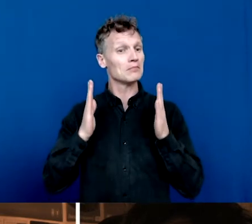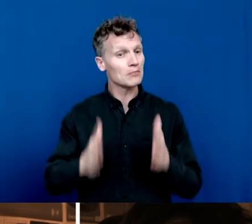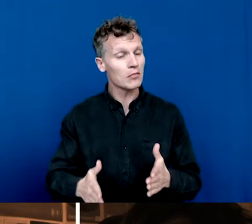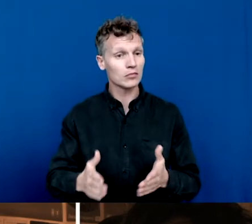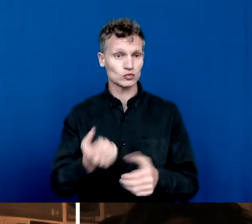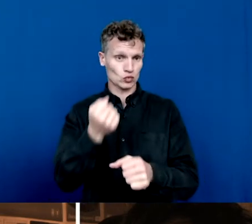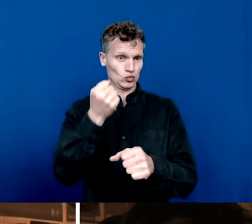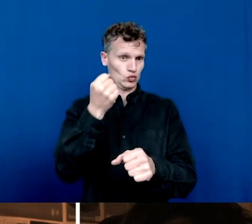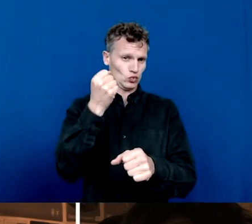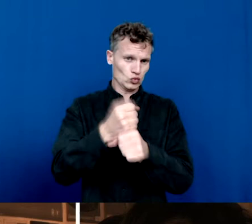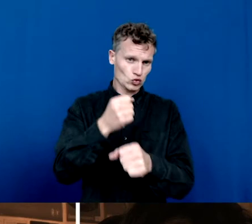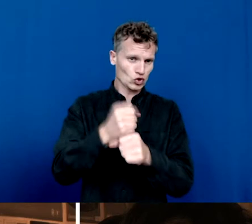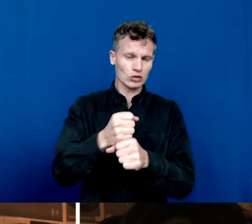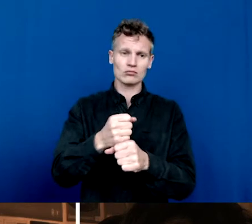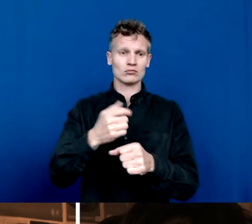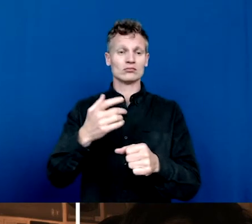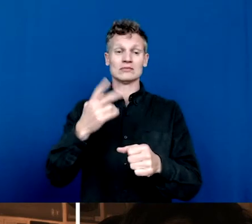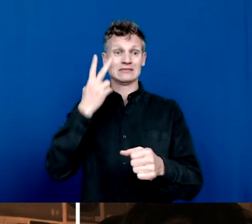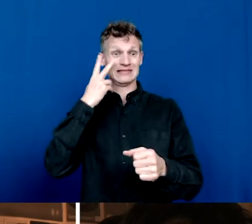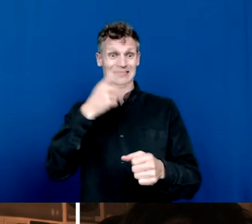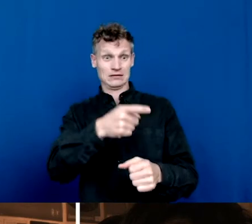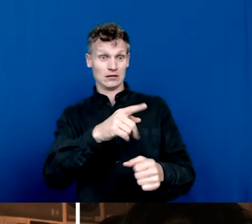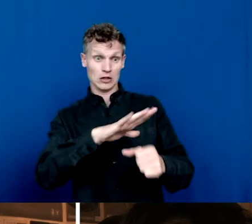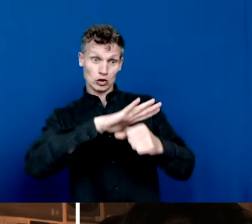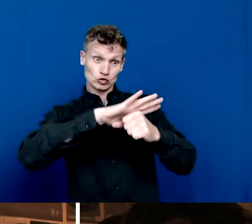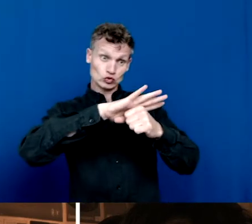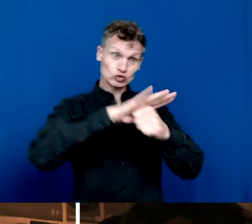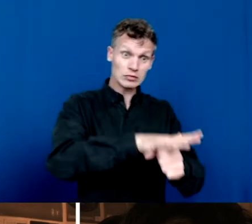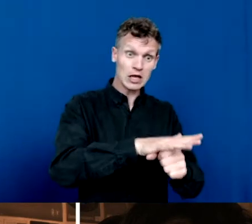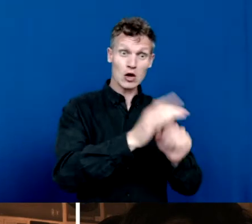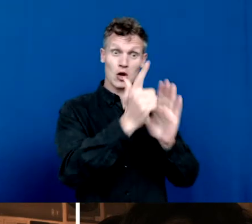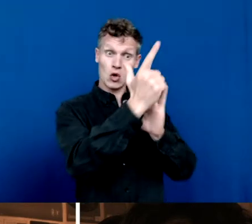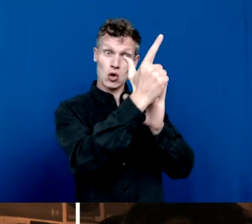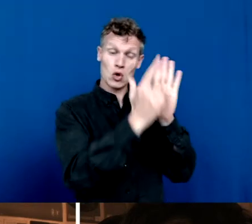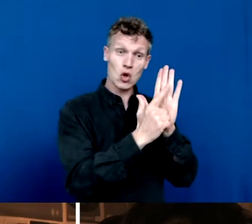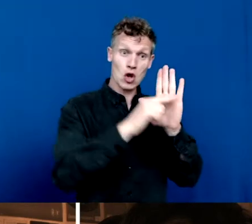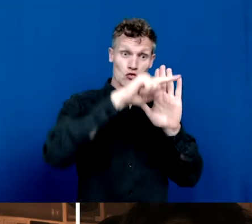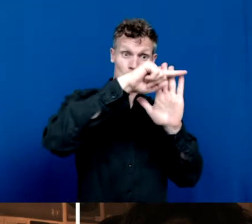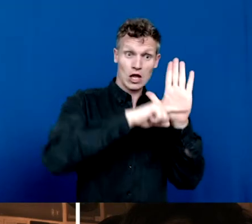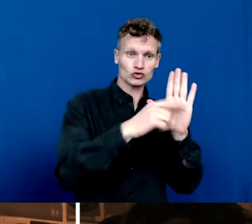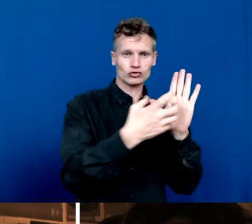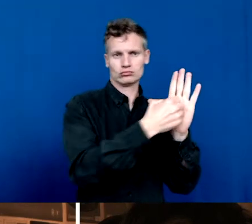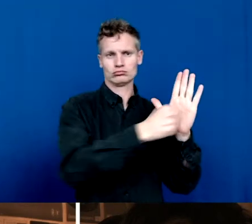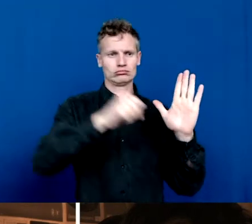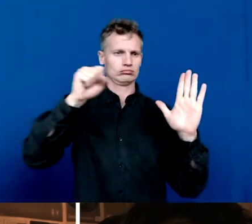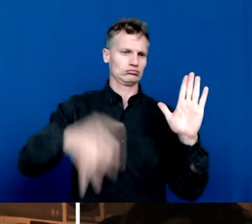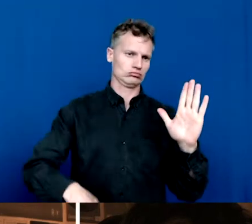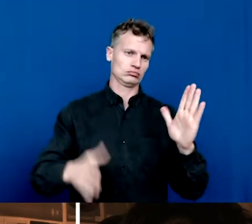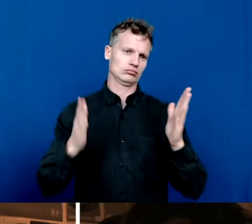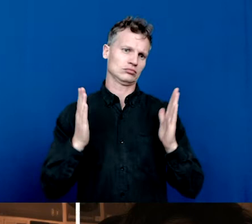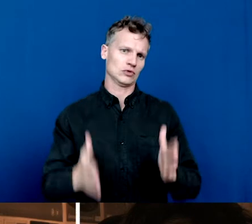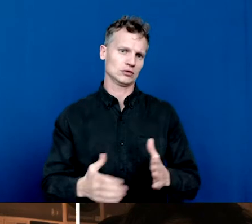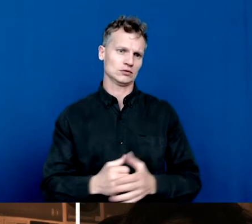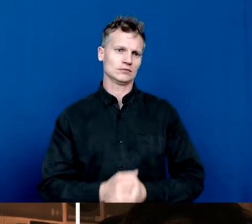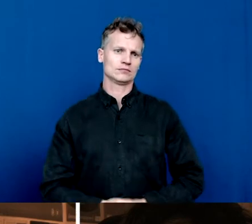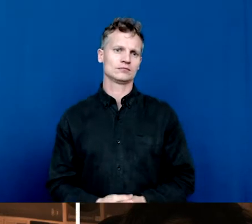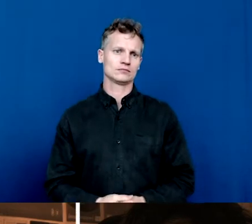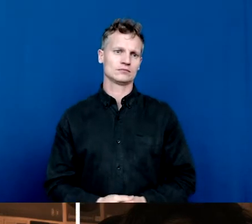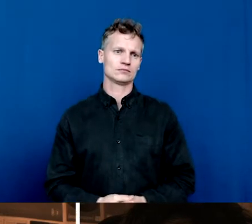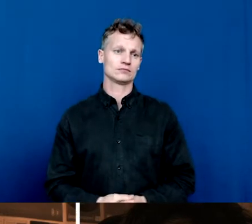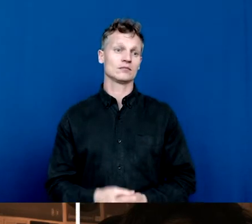à éliminer complètement les lois et réglementations discriminatoires et veiller à ce que